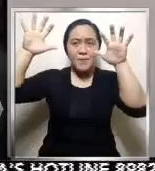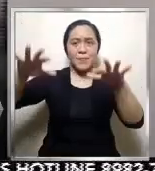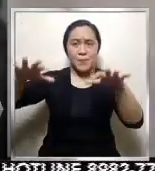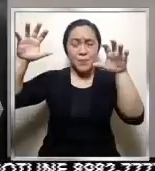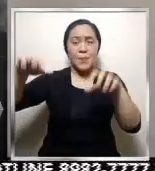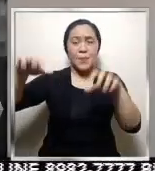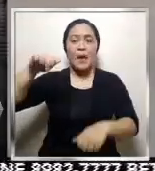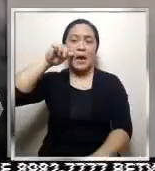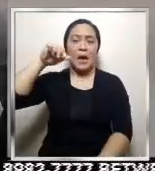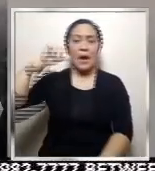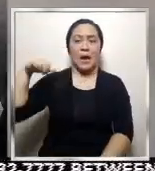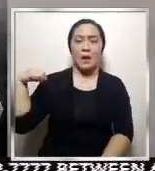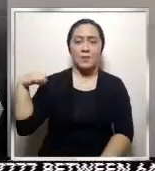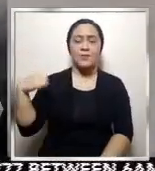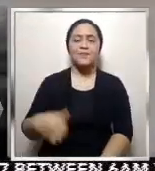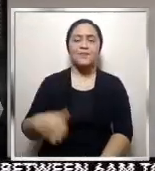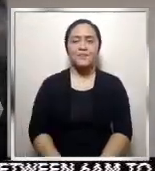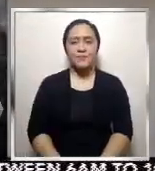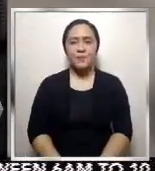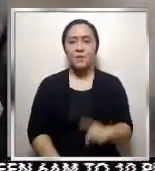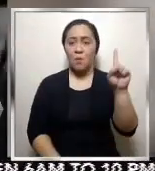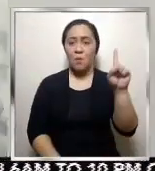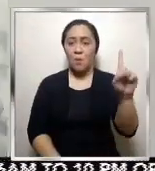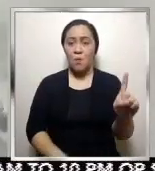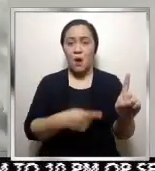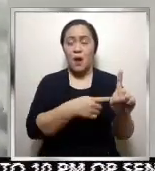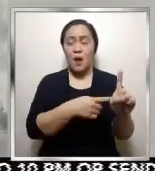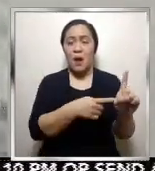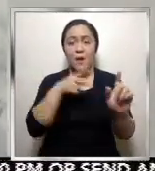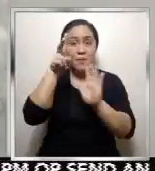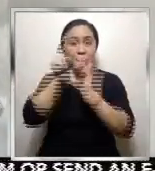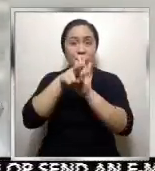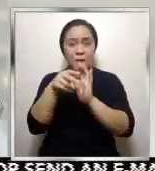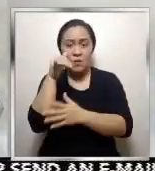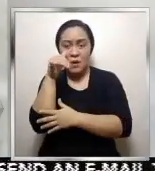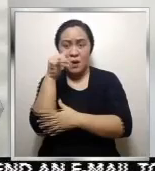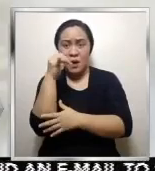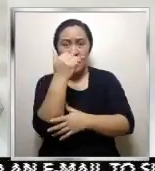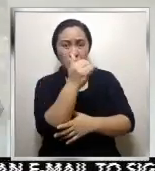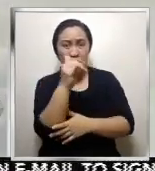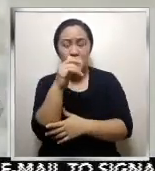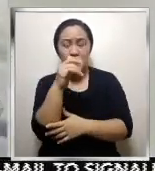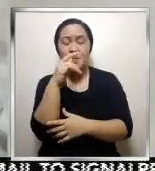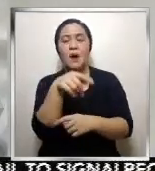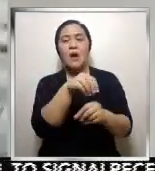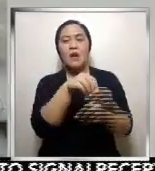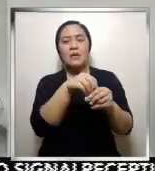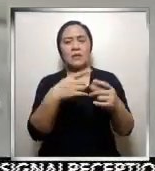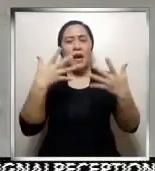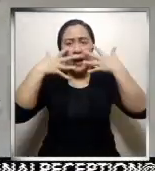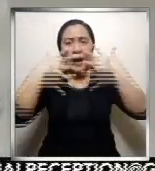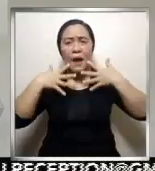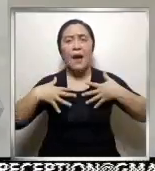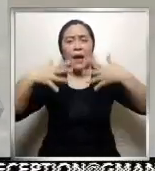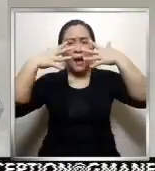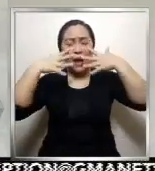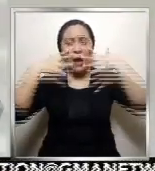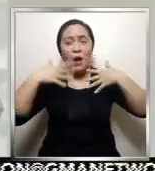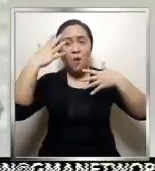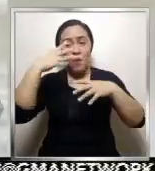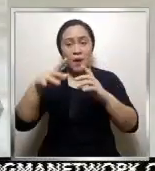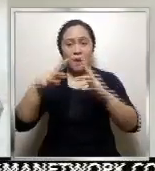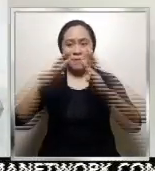Ang isang babaeng kumukuha ng video, hindi na napigilang maiyak habang patuloy na pinupuno ng putik ang paligid ng kanilang bahay.